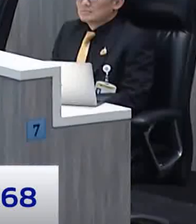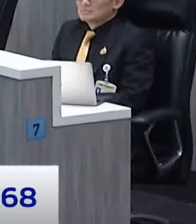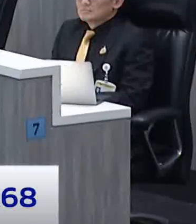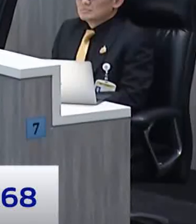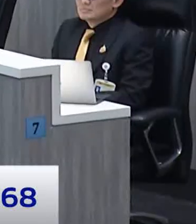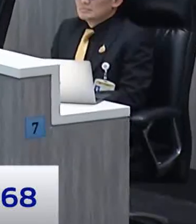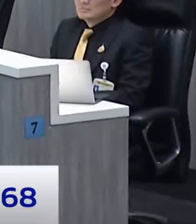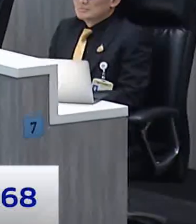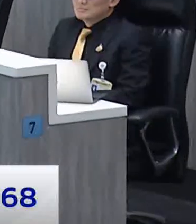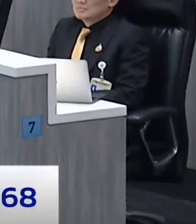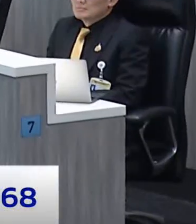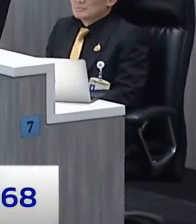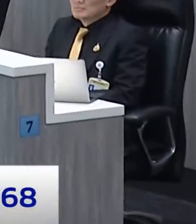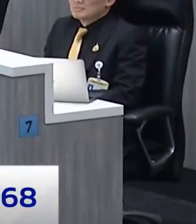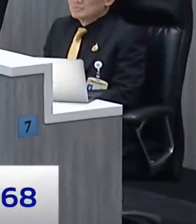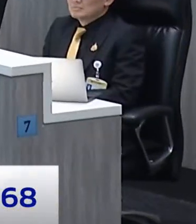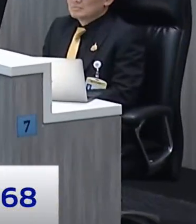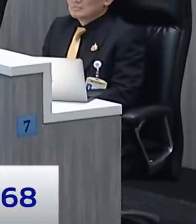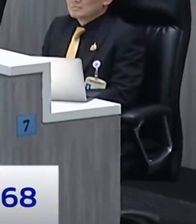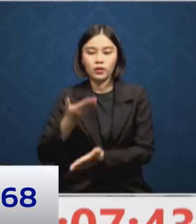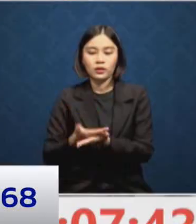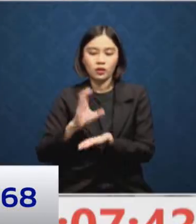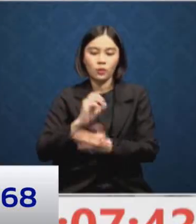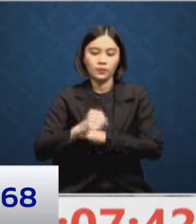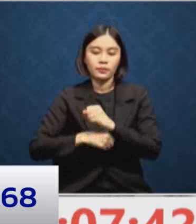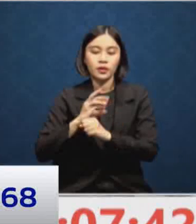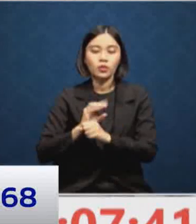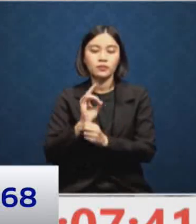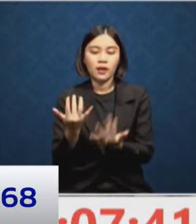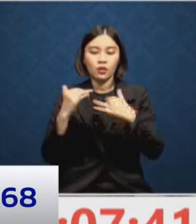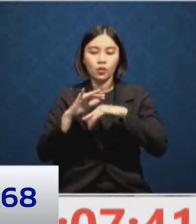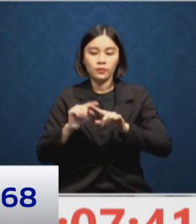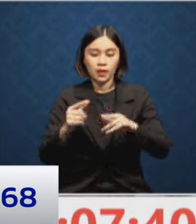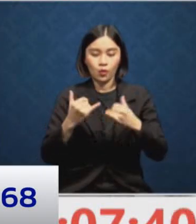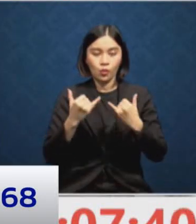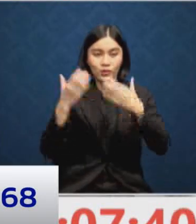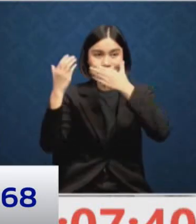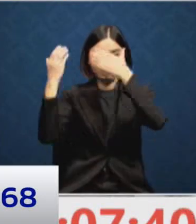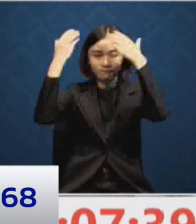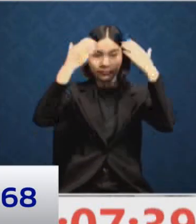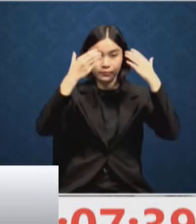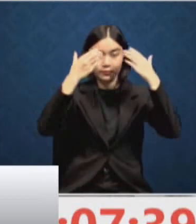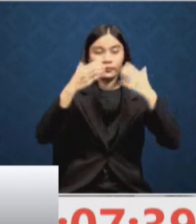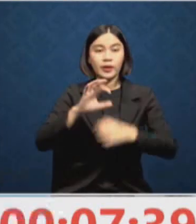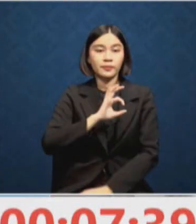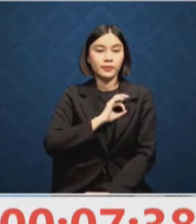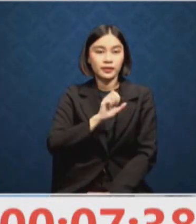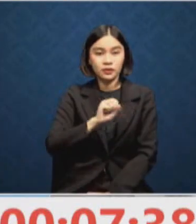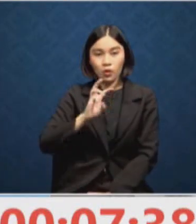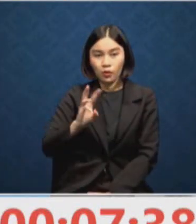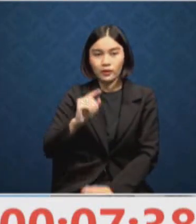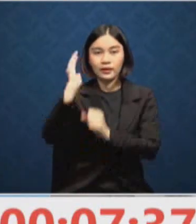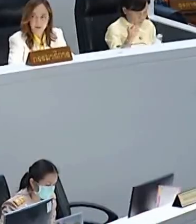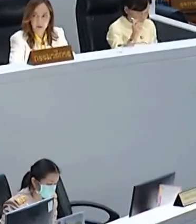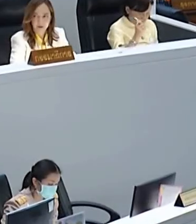ชำระเงินกู้และนำเงินไปลงทุนในโครงการต่างๆซึ่งรายจ่ายประจำแต่ละปีก็มีแนวโน้มเพิ่ม